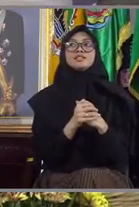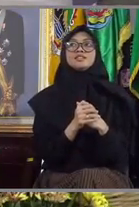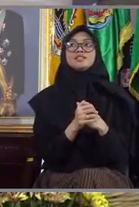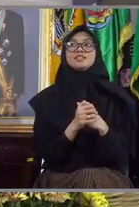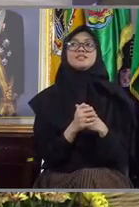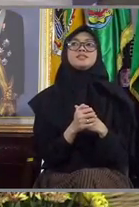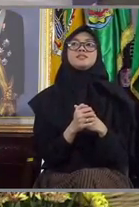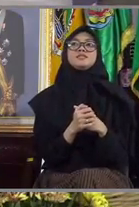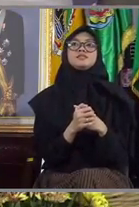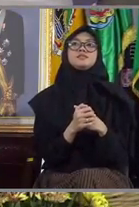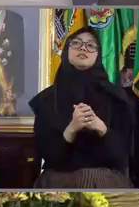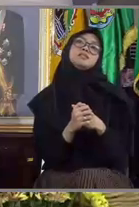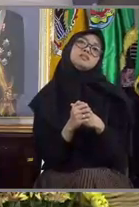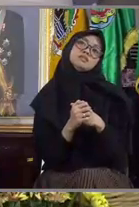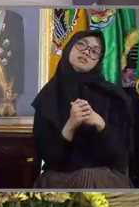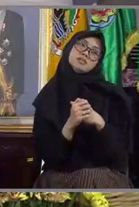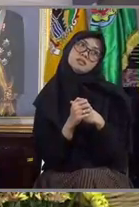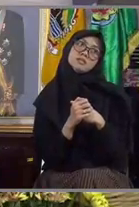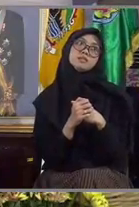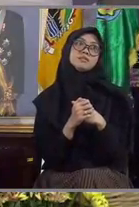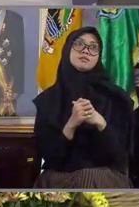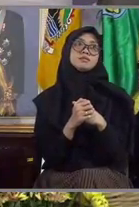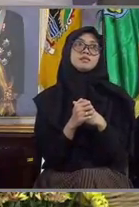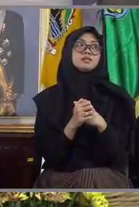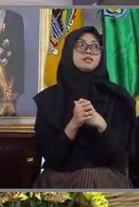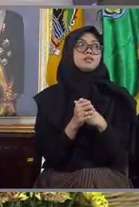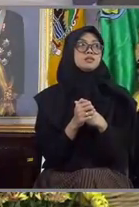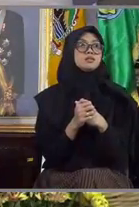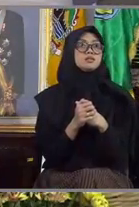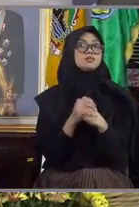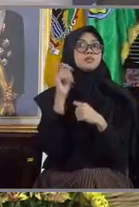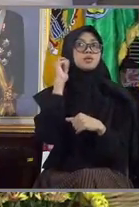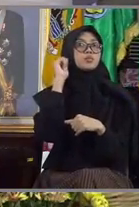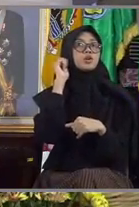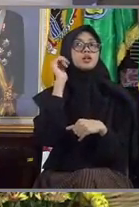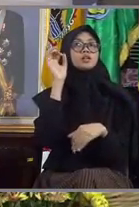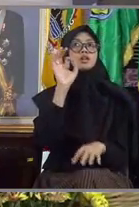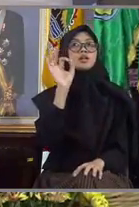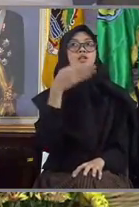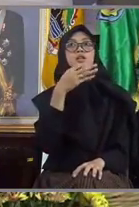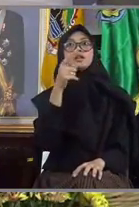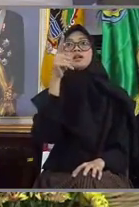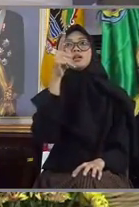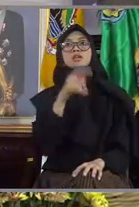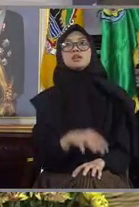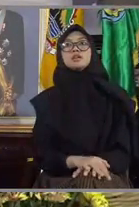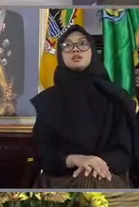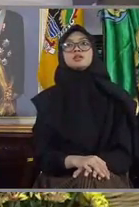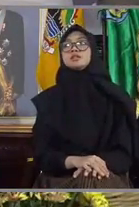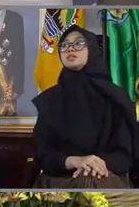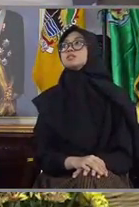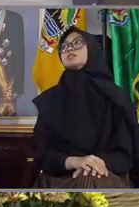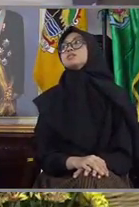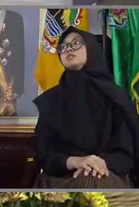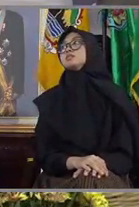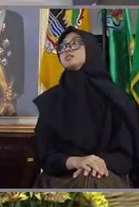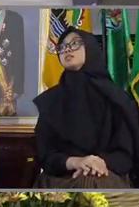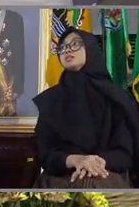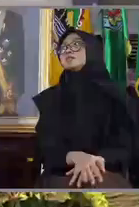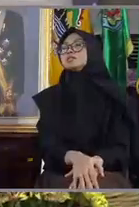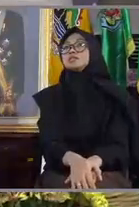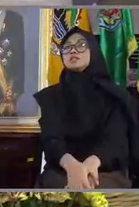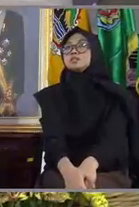wanita satu. Ya, dari wanita. Kalau tidak ada mungkin sudah langsung saja ke, oh ada di sebelah sana, oke.